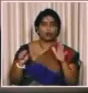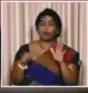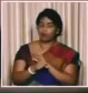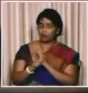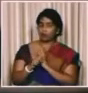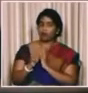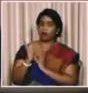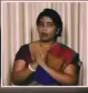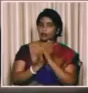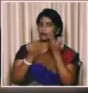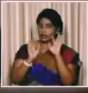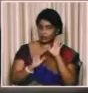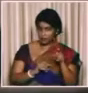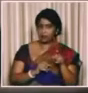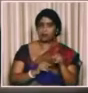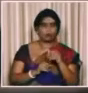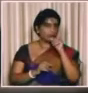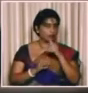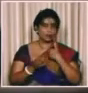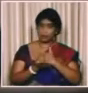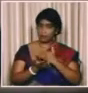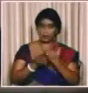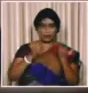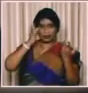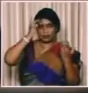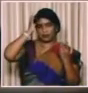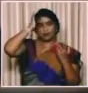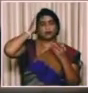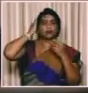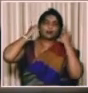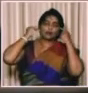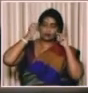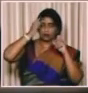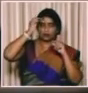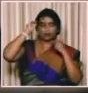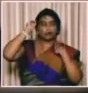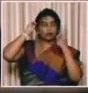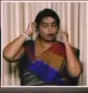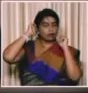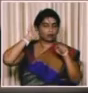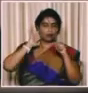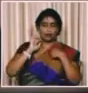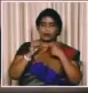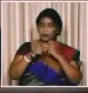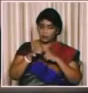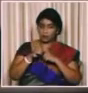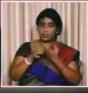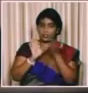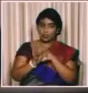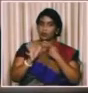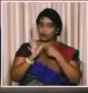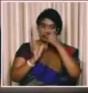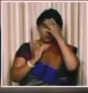aitiya nidahasa tiyeno eke kisima badawak ne me sambandhayen mama obutumat ekka obutuma hapu prashnata giye serith man uttara